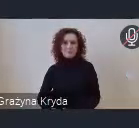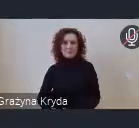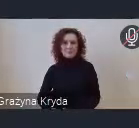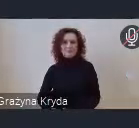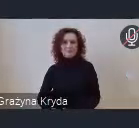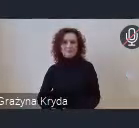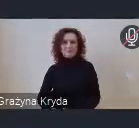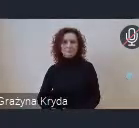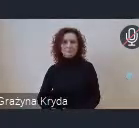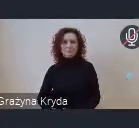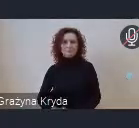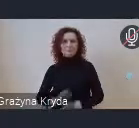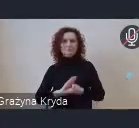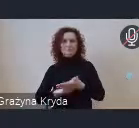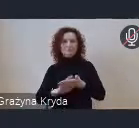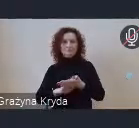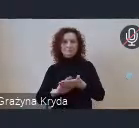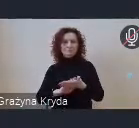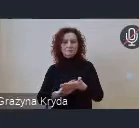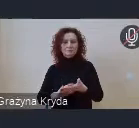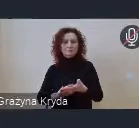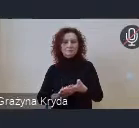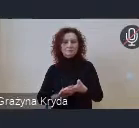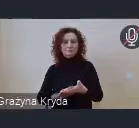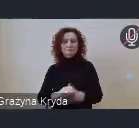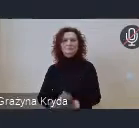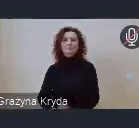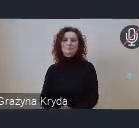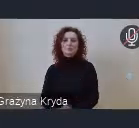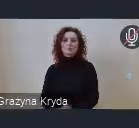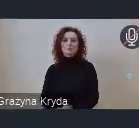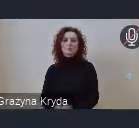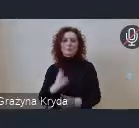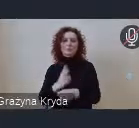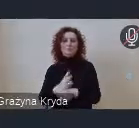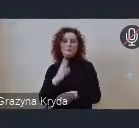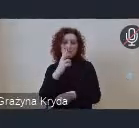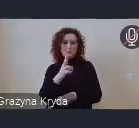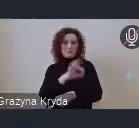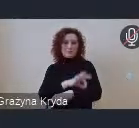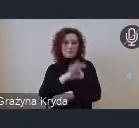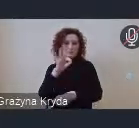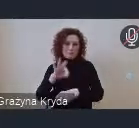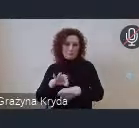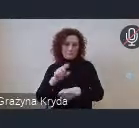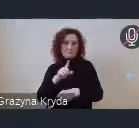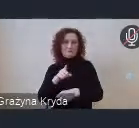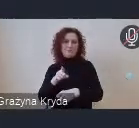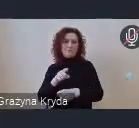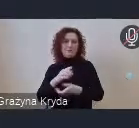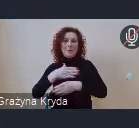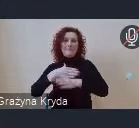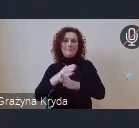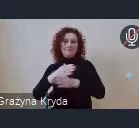Przepraszam najmocniej ale tutaj o zakłócanie w pokojach dostępność architektoniczna dostępność architektoniczna podzielona jest na